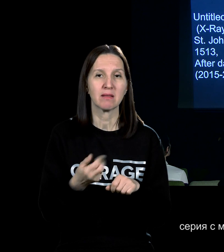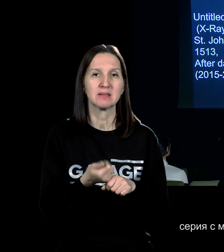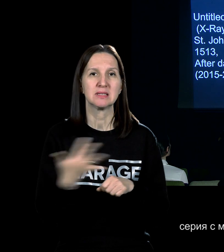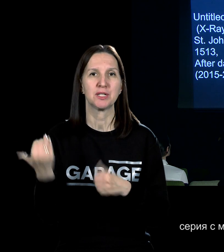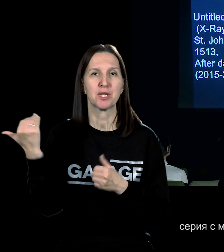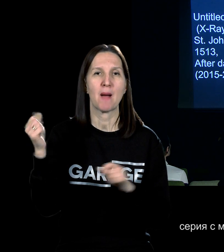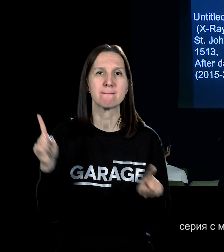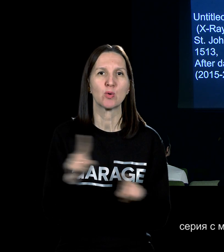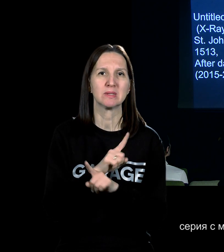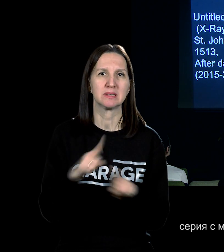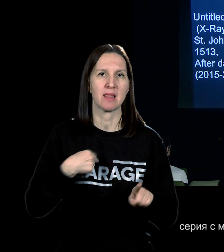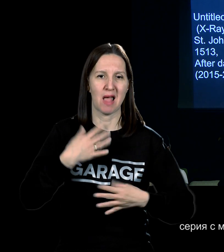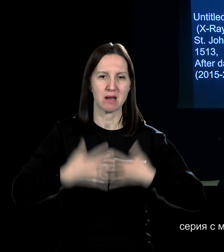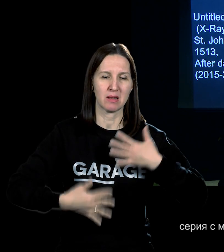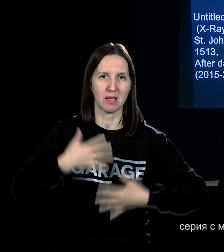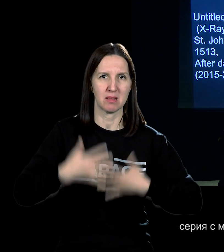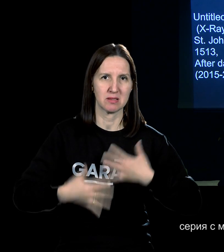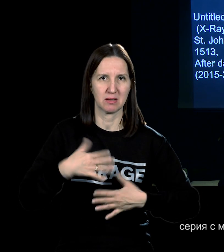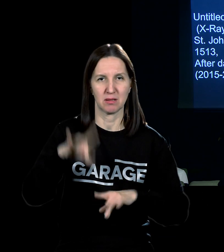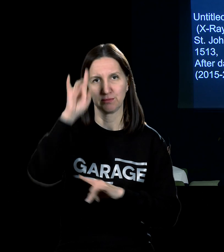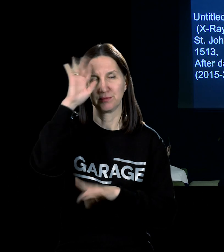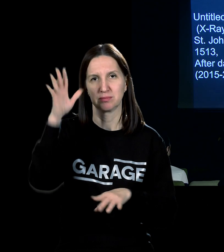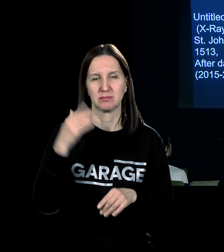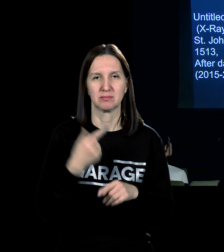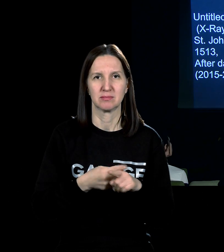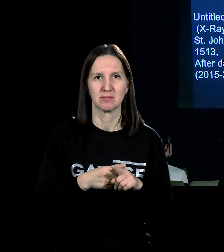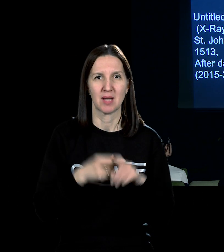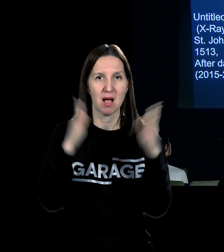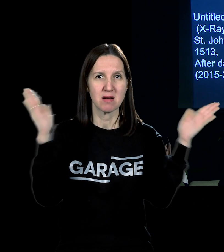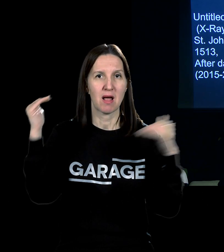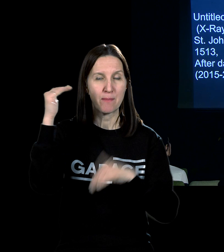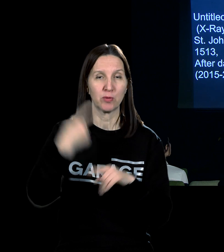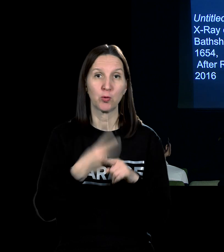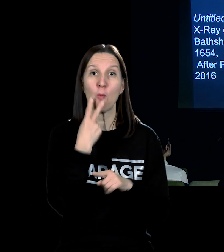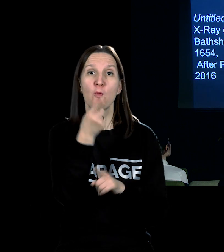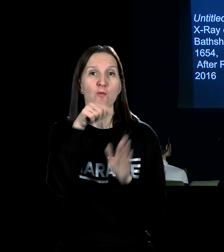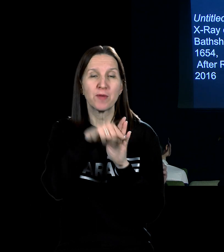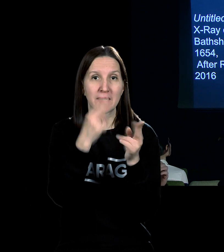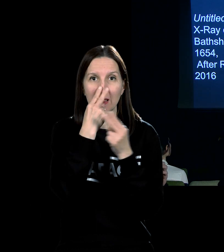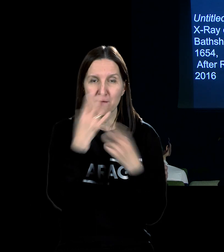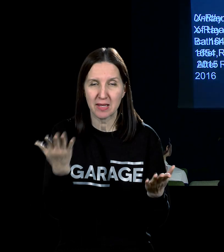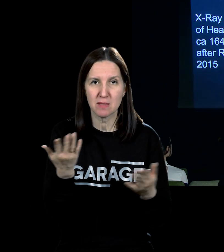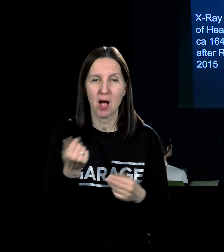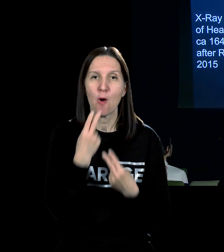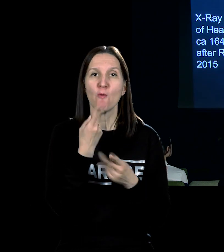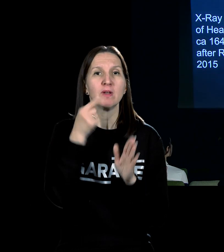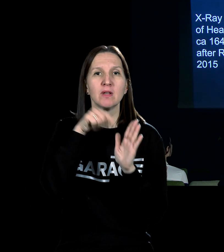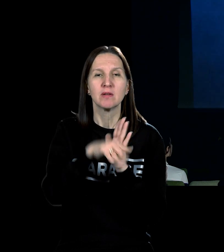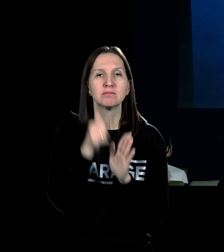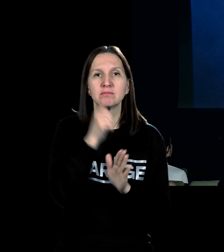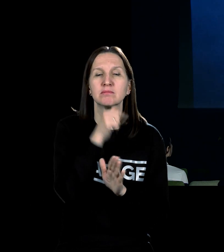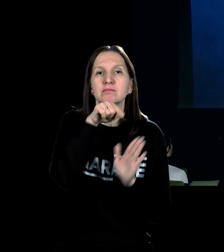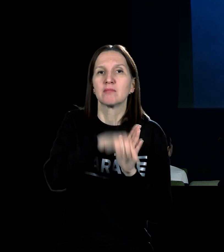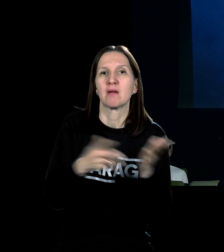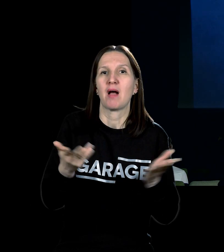музейными рентгеновскими снимками знаменитых работ. Увидеть это незримое, увидеть, как, что за этим таится,